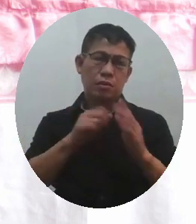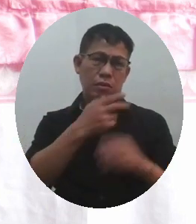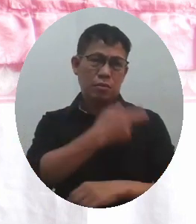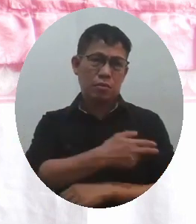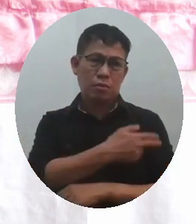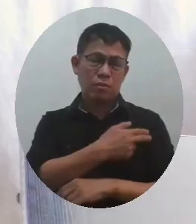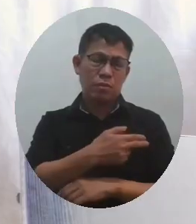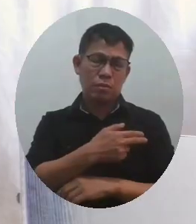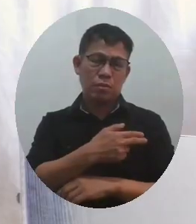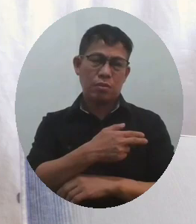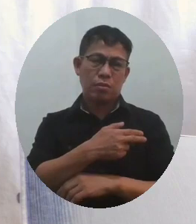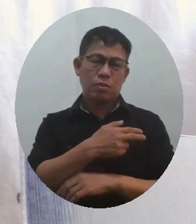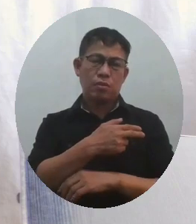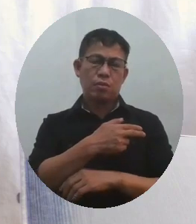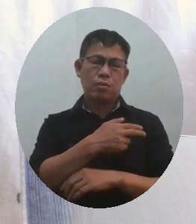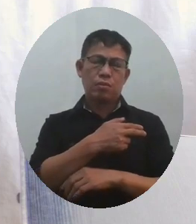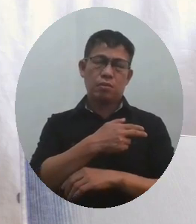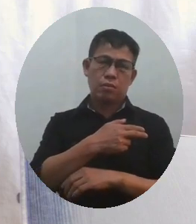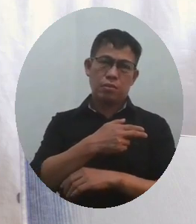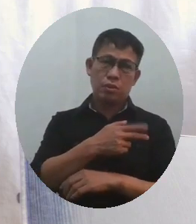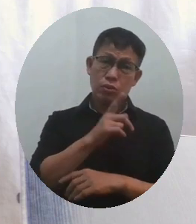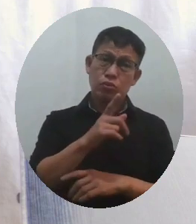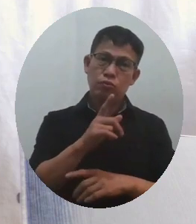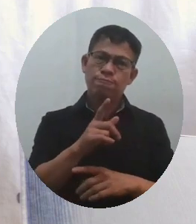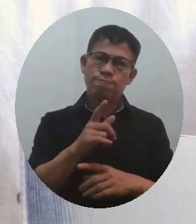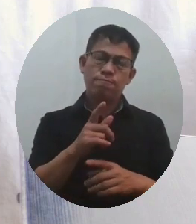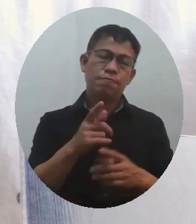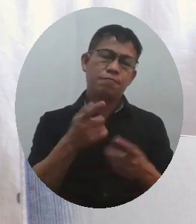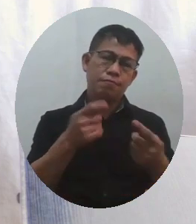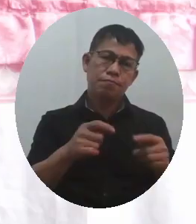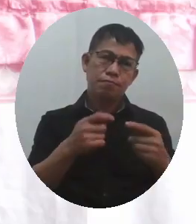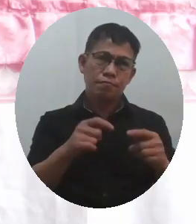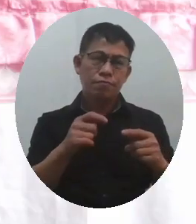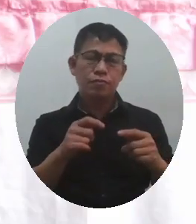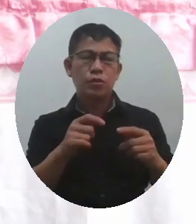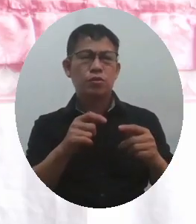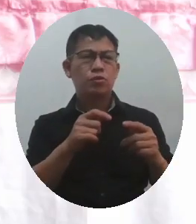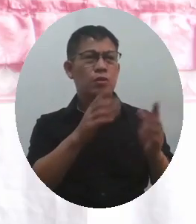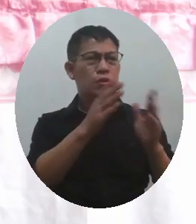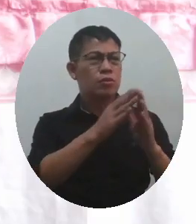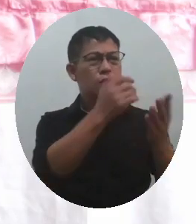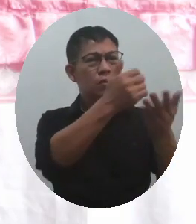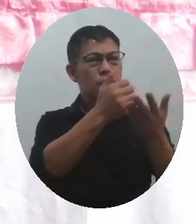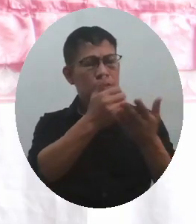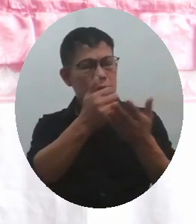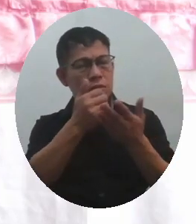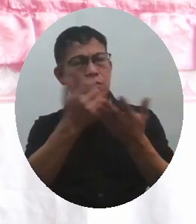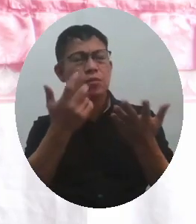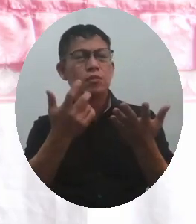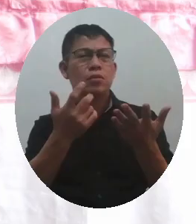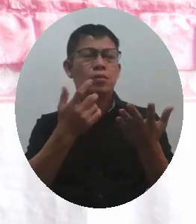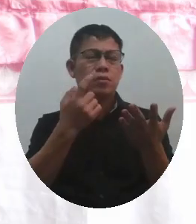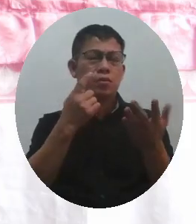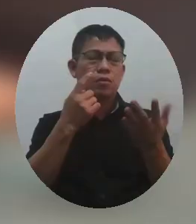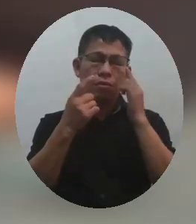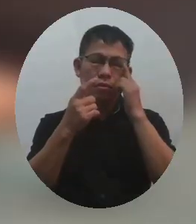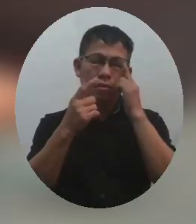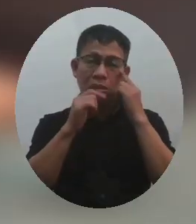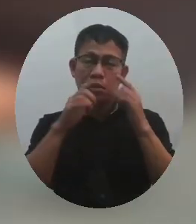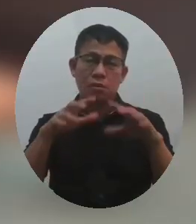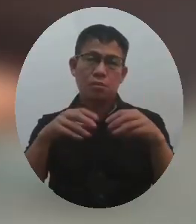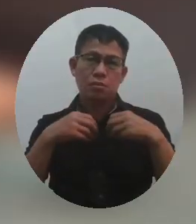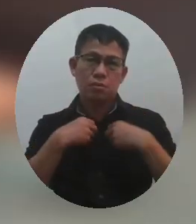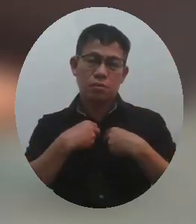Kaya minsan, ang huling agbitan ako, nilabang ko siya, pumunta ako ng public assistance, nakiusap ako, hindi parang